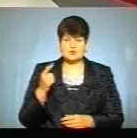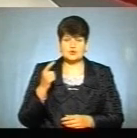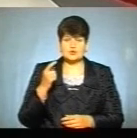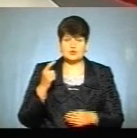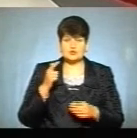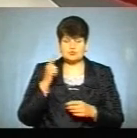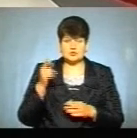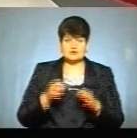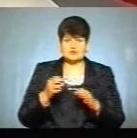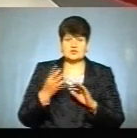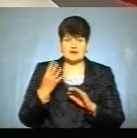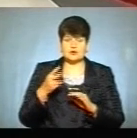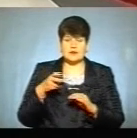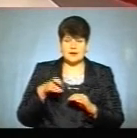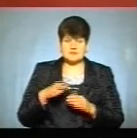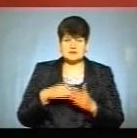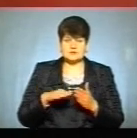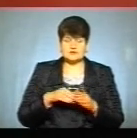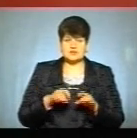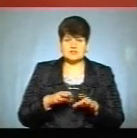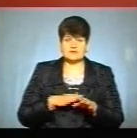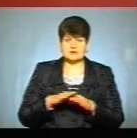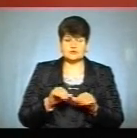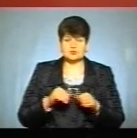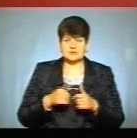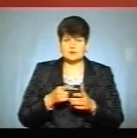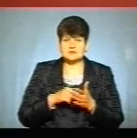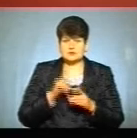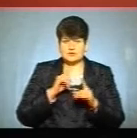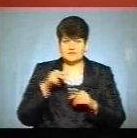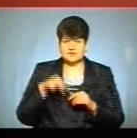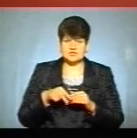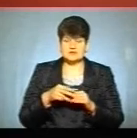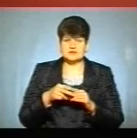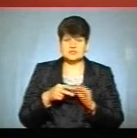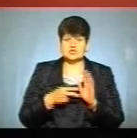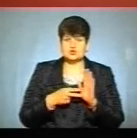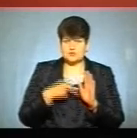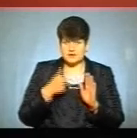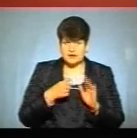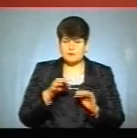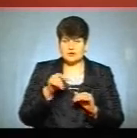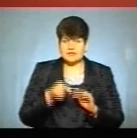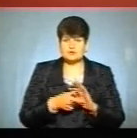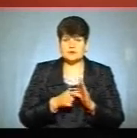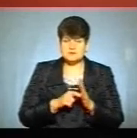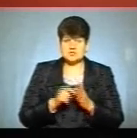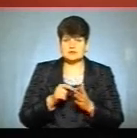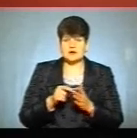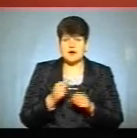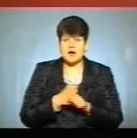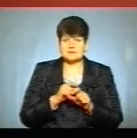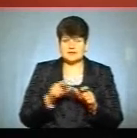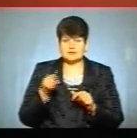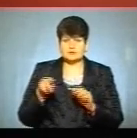суд 4 липня скасував рішення виконкому міської ради за 2007 рік про те, що приміщення аптеки номер